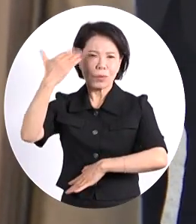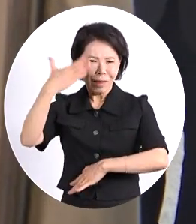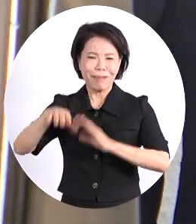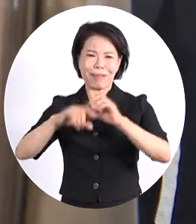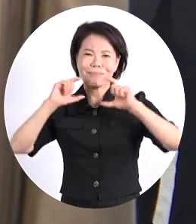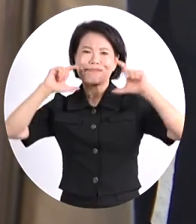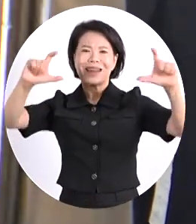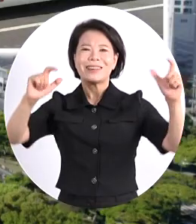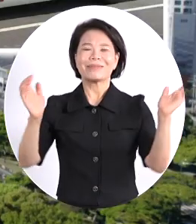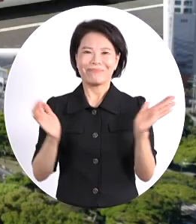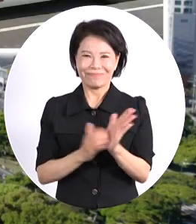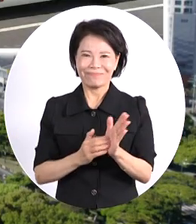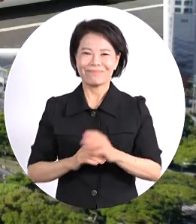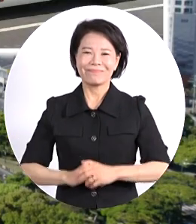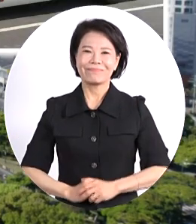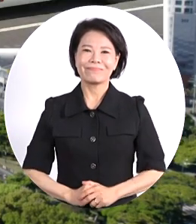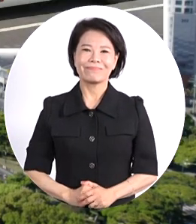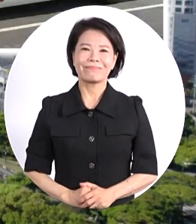순간이었습니다.